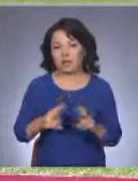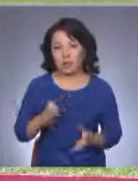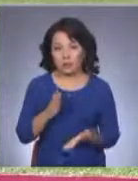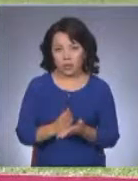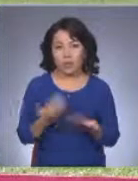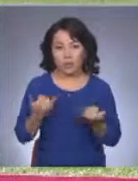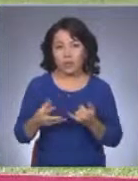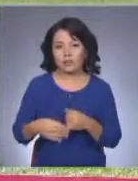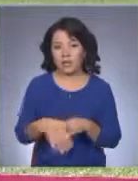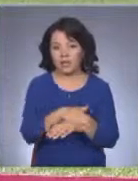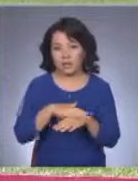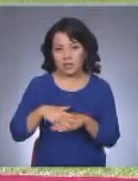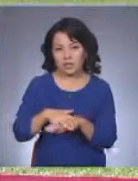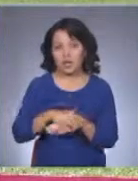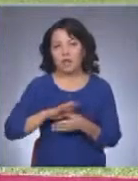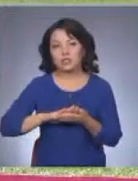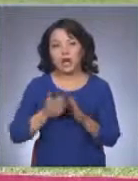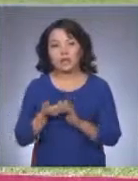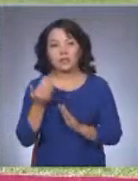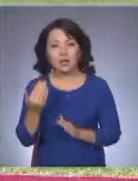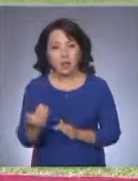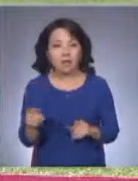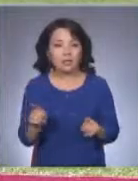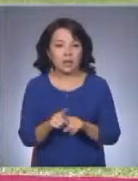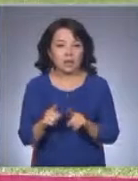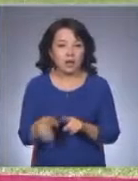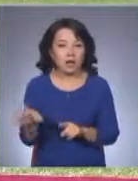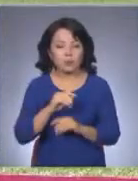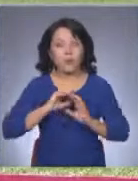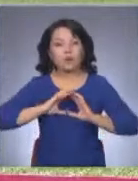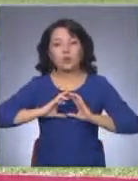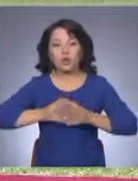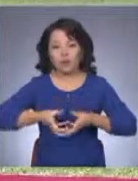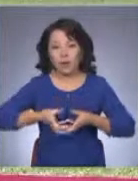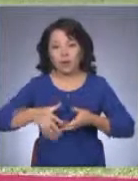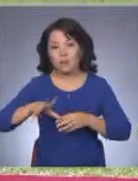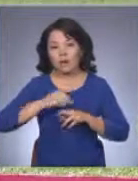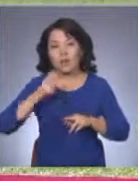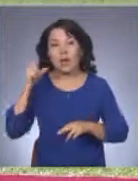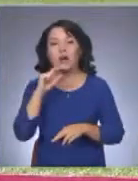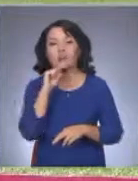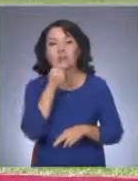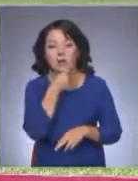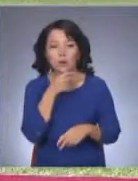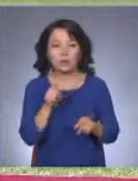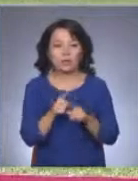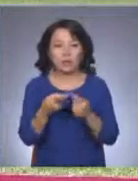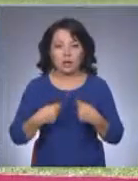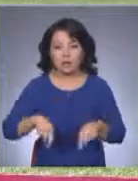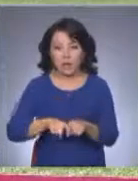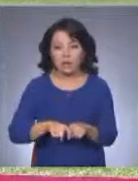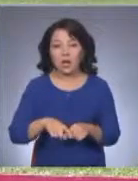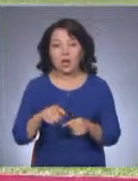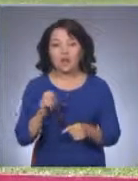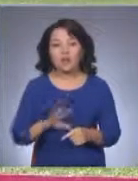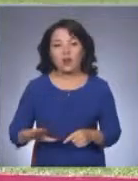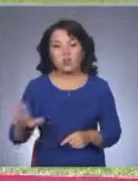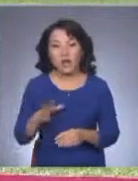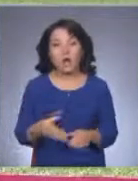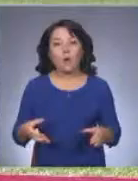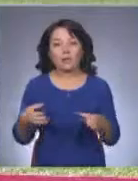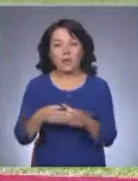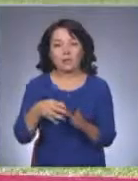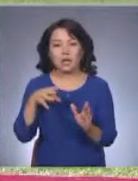осы өңірдегі жағдай, ахуал, бүкіл дүниедегі экономикалық ахуал, Евразиялық одақтың